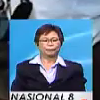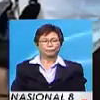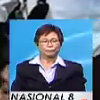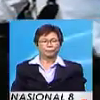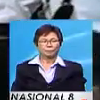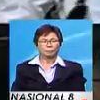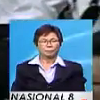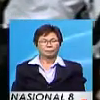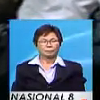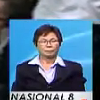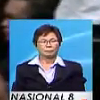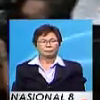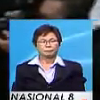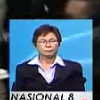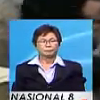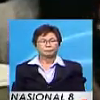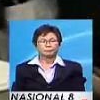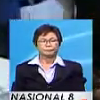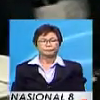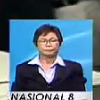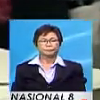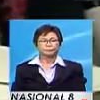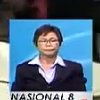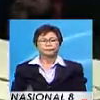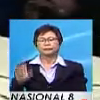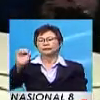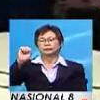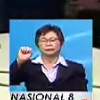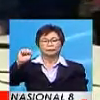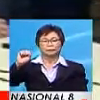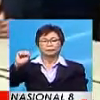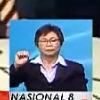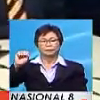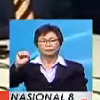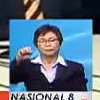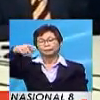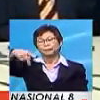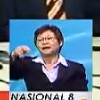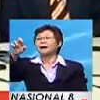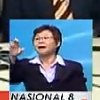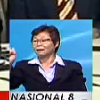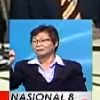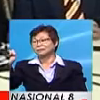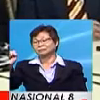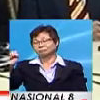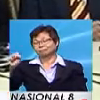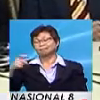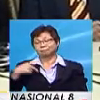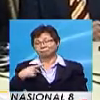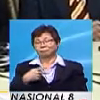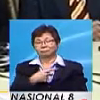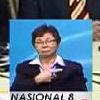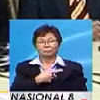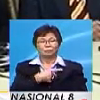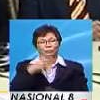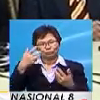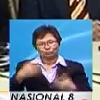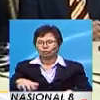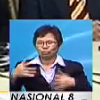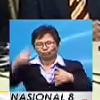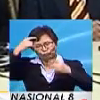calon as far as PRS is concerned It's all the It's all apa namaiz finalized